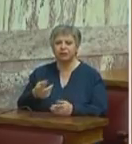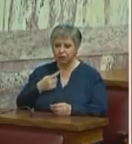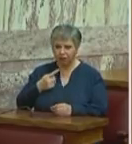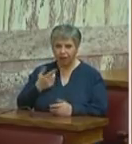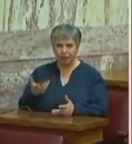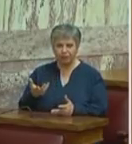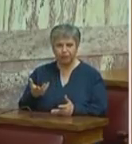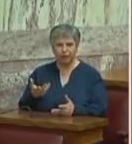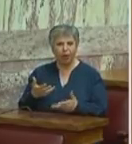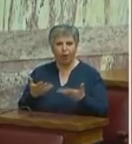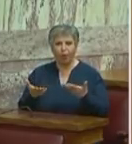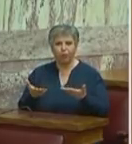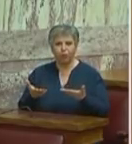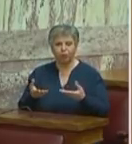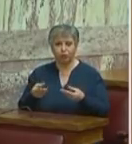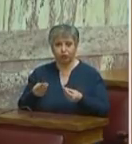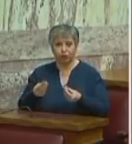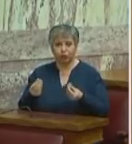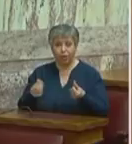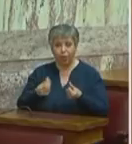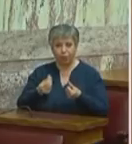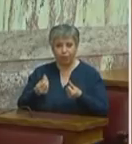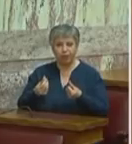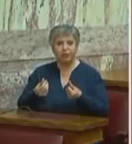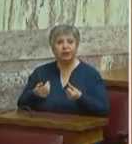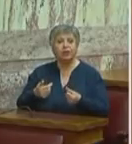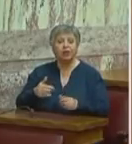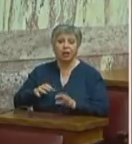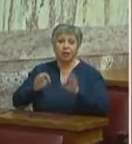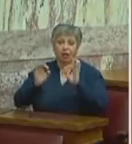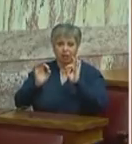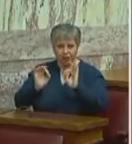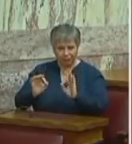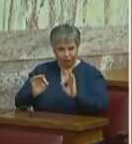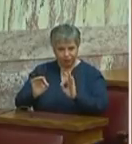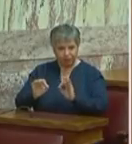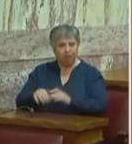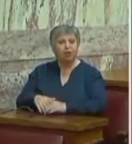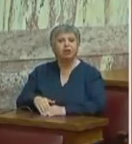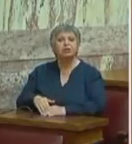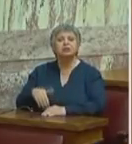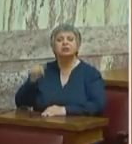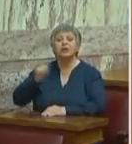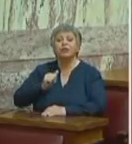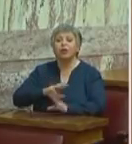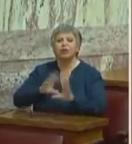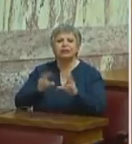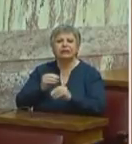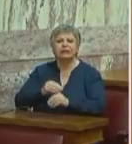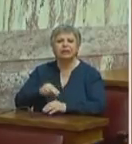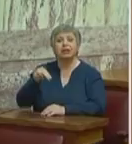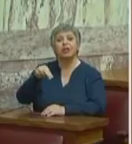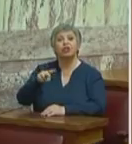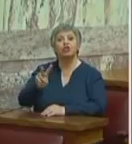βεβαίως η απόλυτη ιδιοκτησία του σκανδάλου Νοβάρτης από